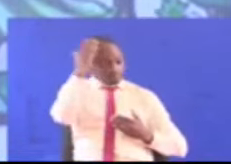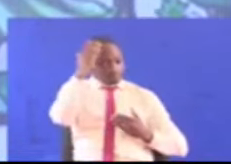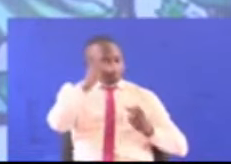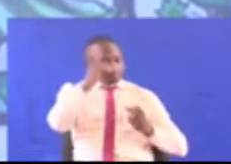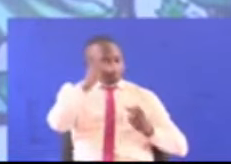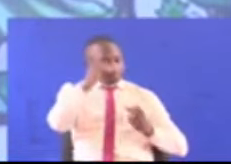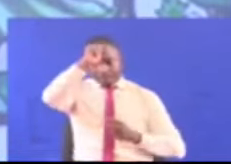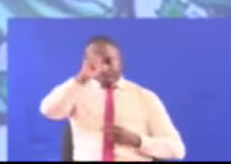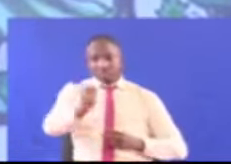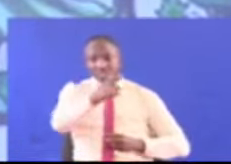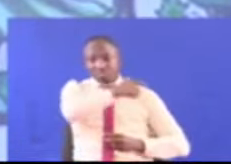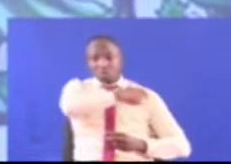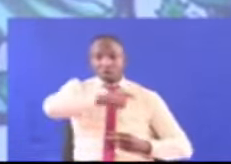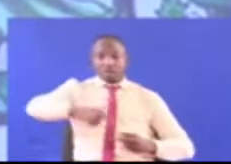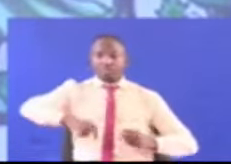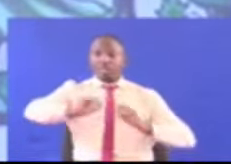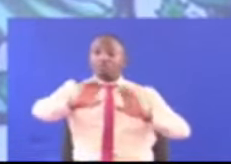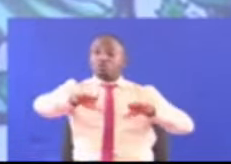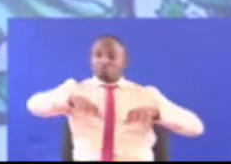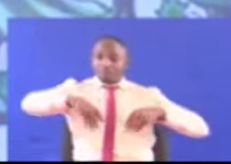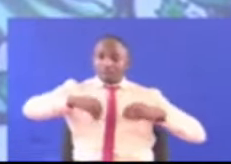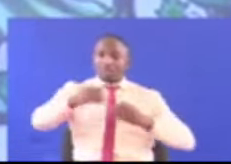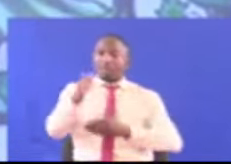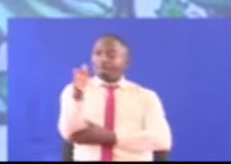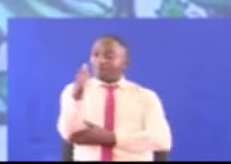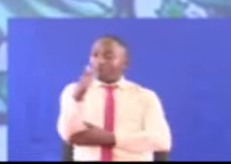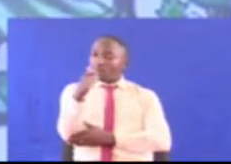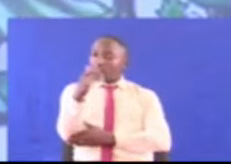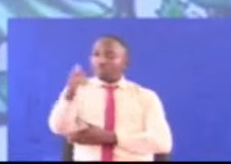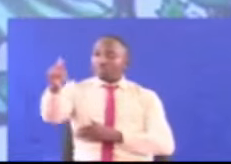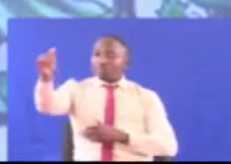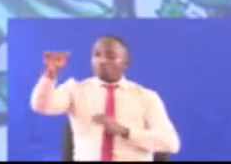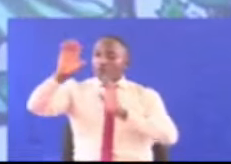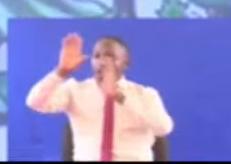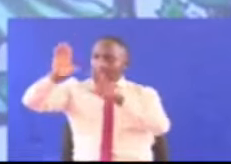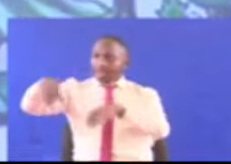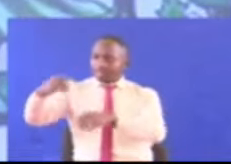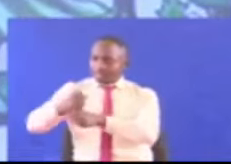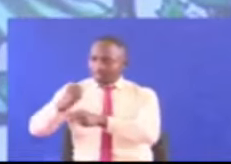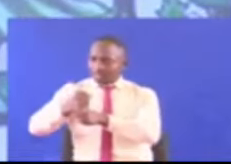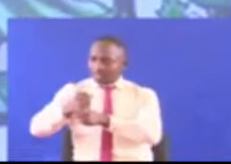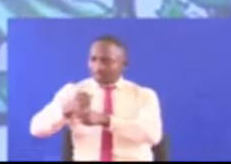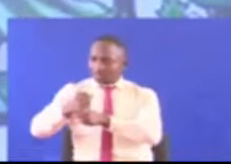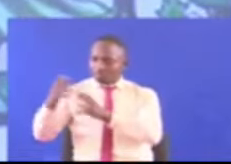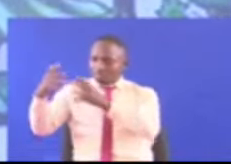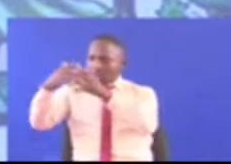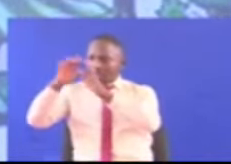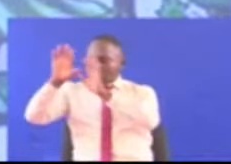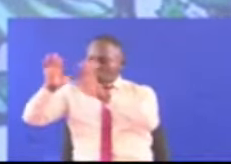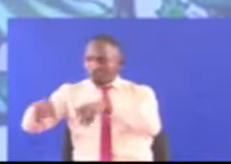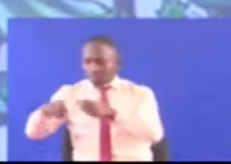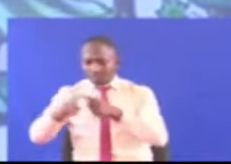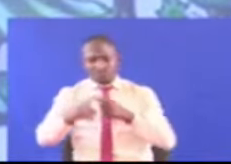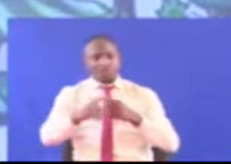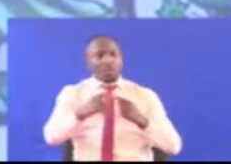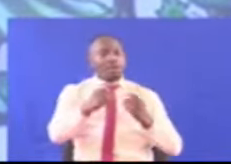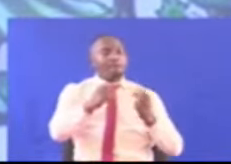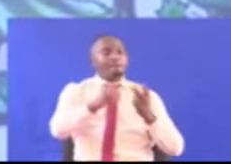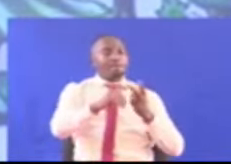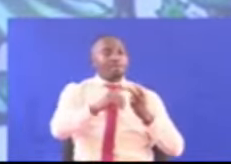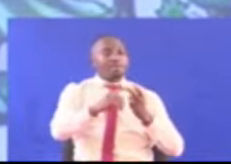serikali. Mheshimiwa Rais aliridhia mabalozi waache vituo vyao vya kazi New York, waache vituo vyao vya